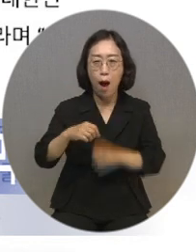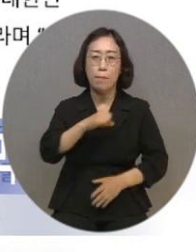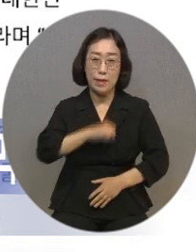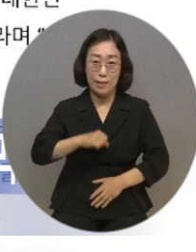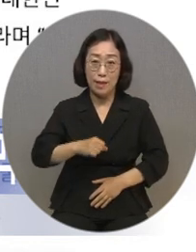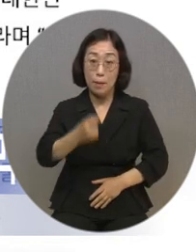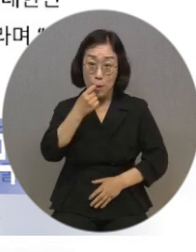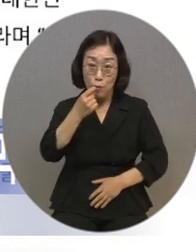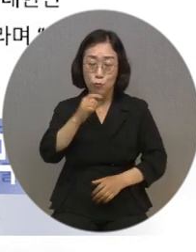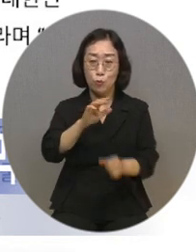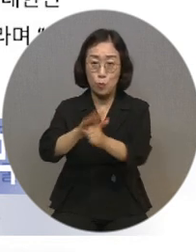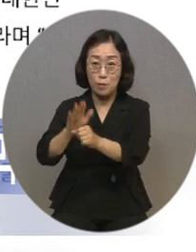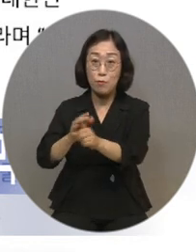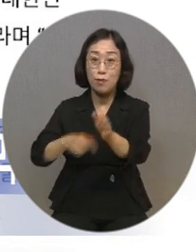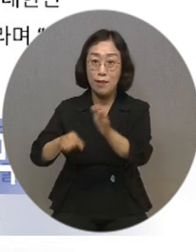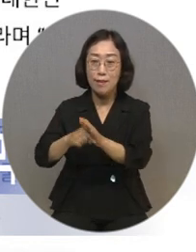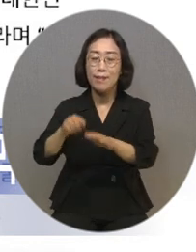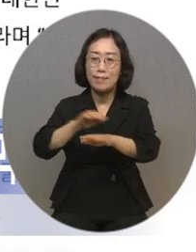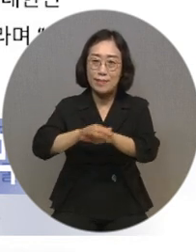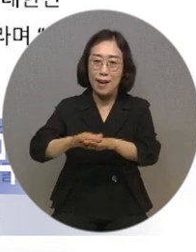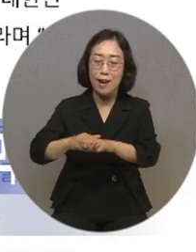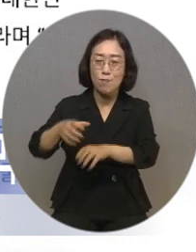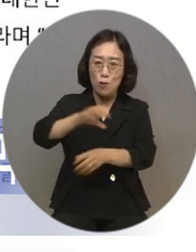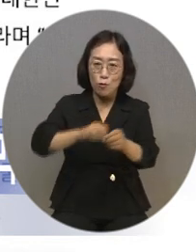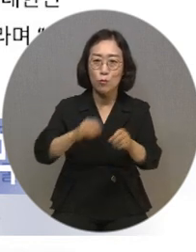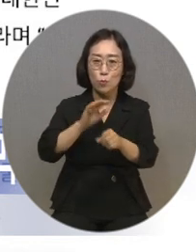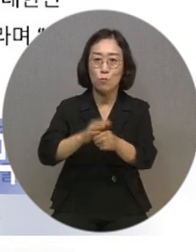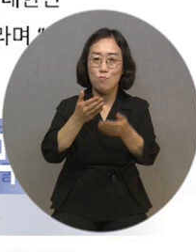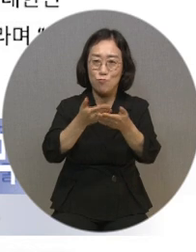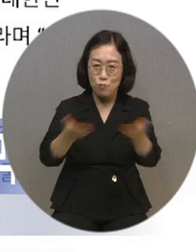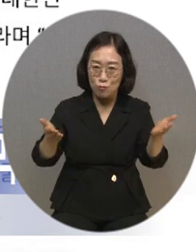배울 수 있도록 적극적인 지원을 하겠다고